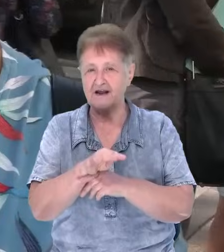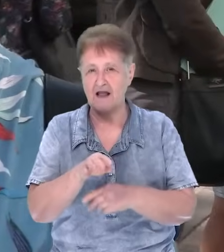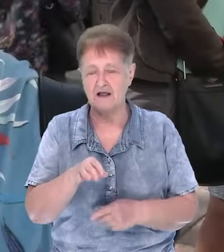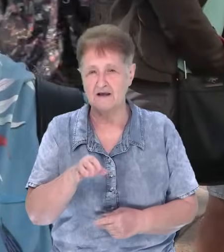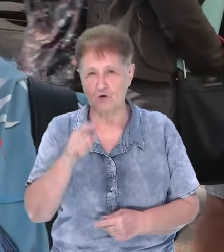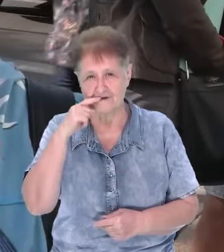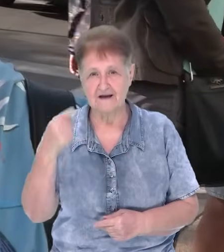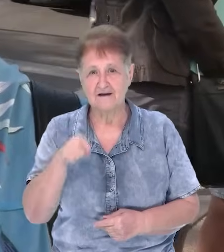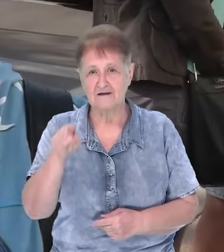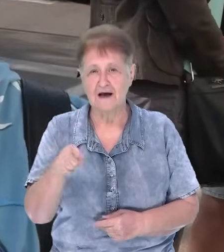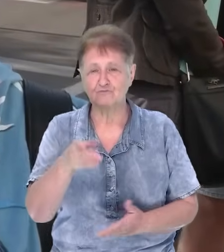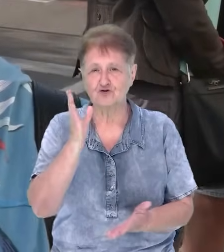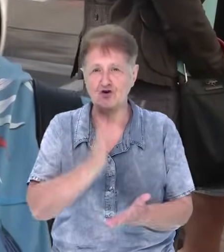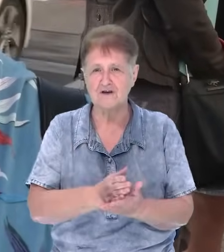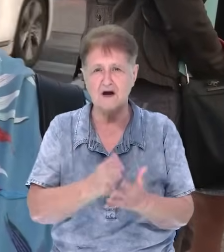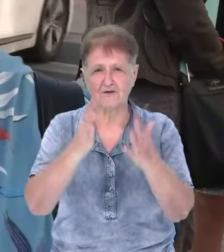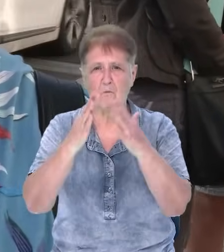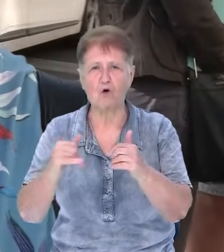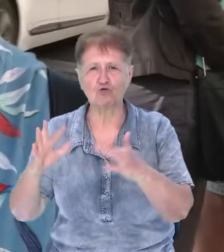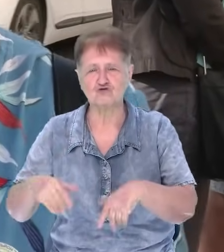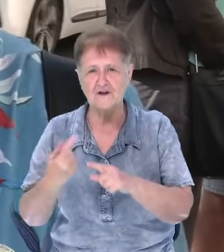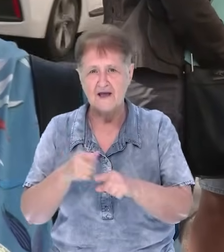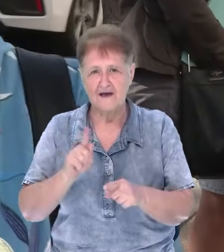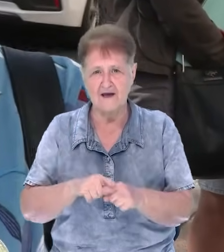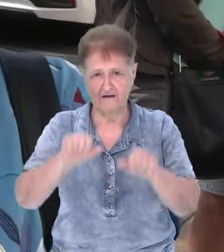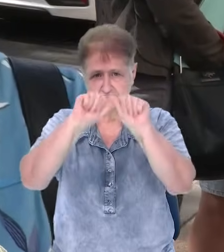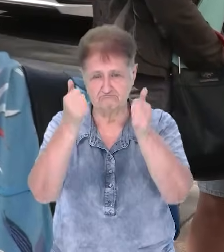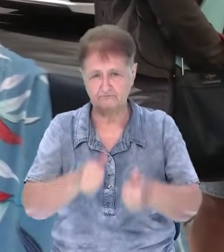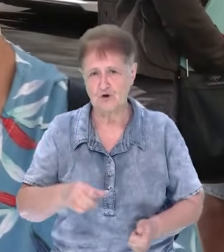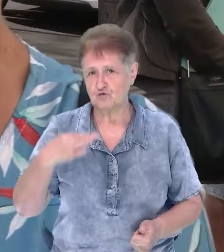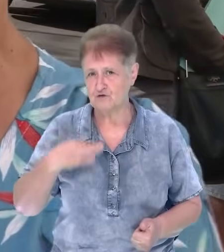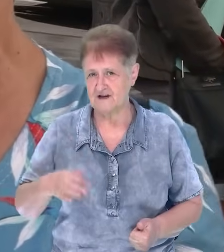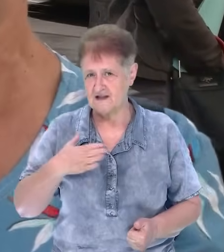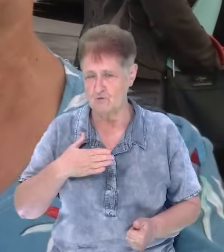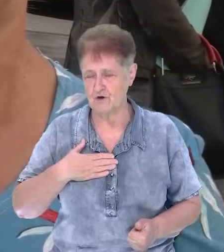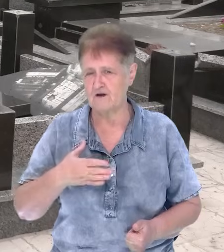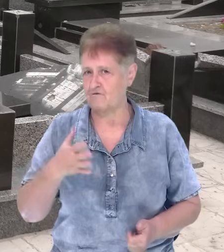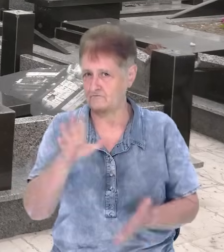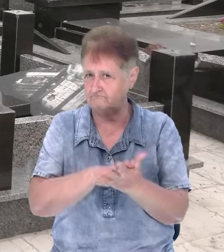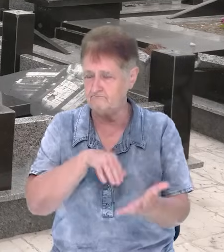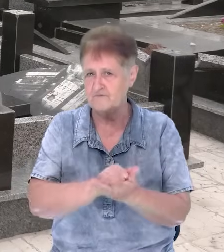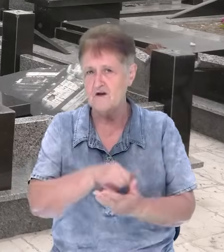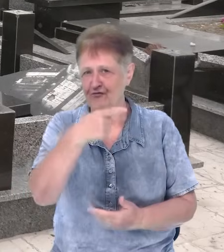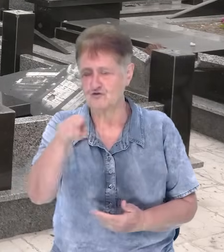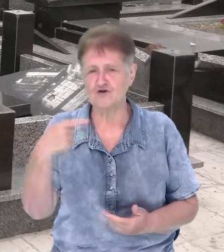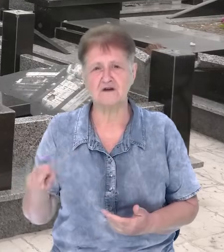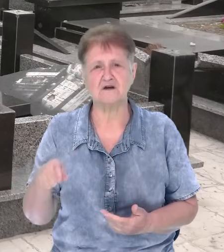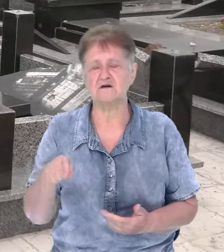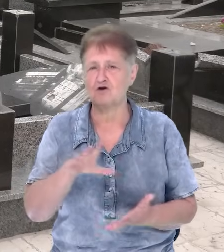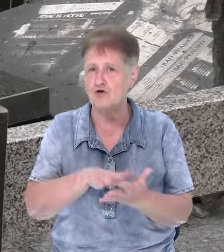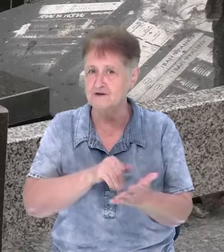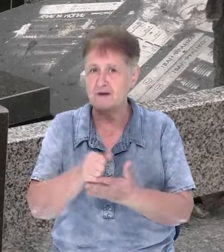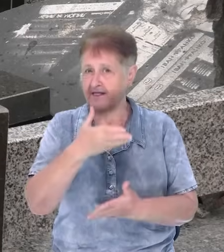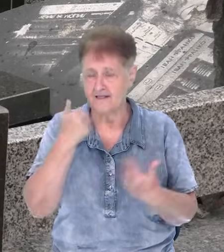росіяни. Стоять уже навіть порушені ці надгроб'я. У мене, у сина порушено, у людей вообще повністю розбите.